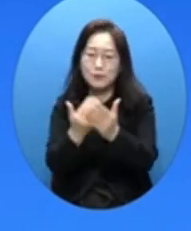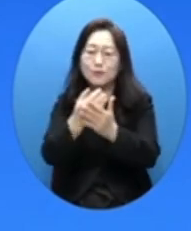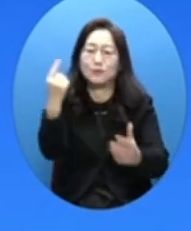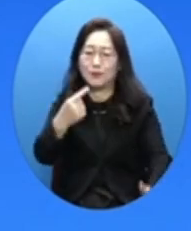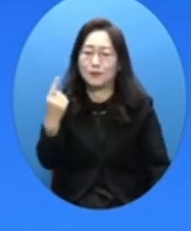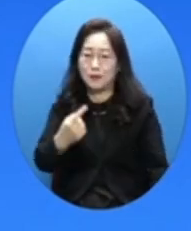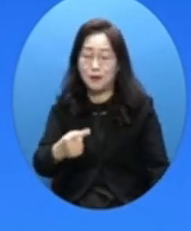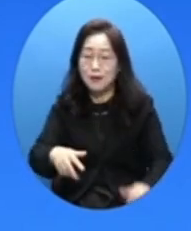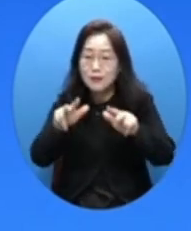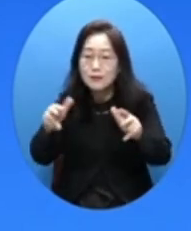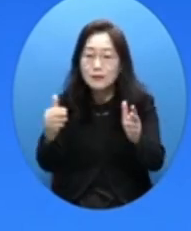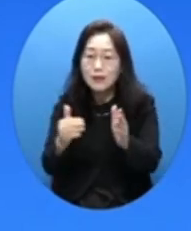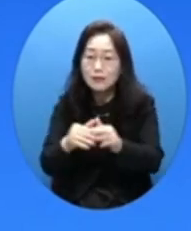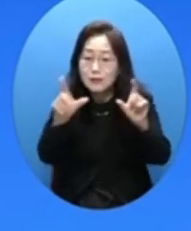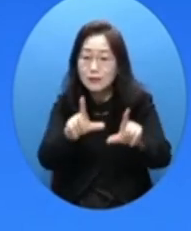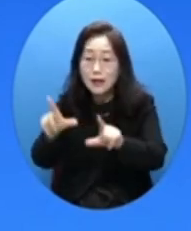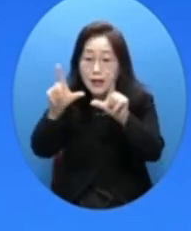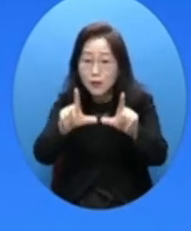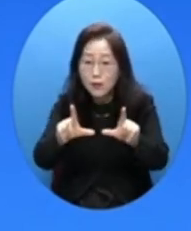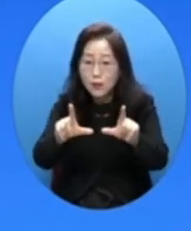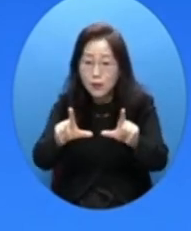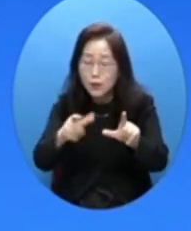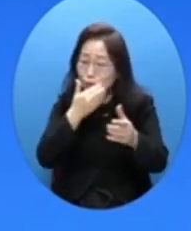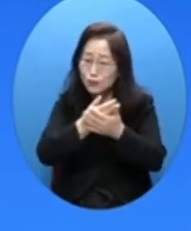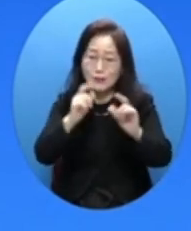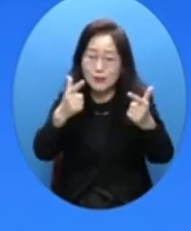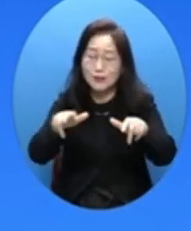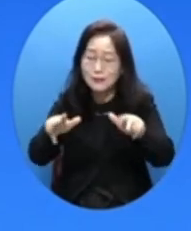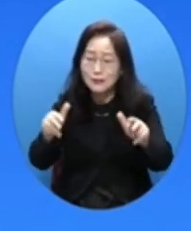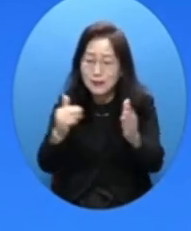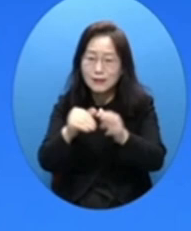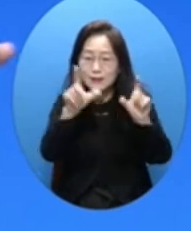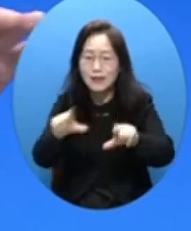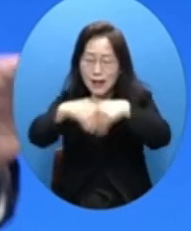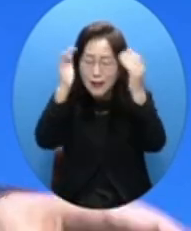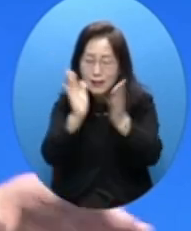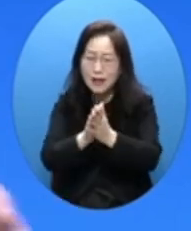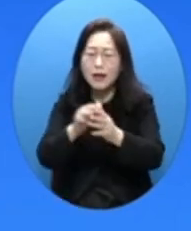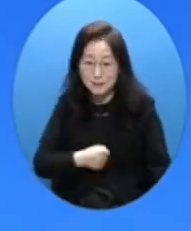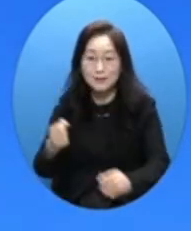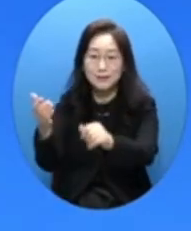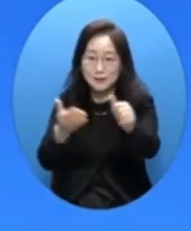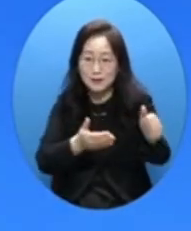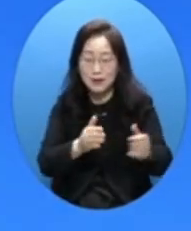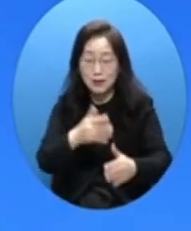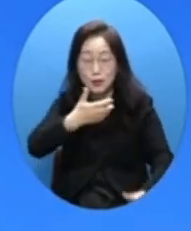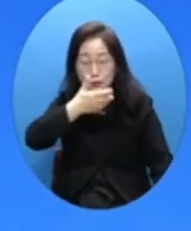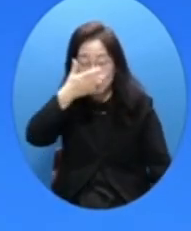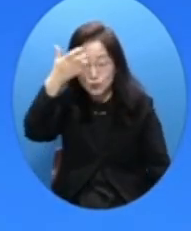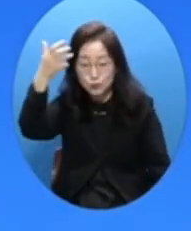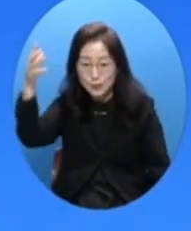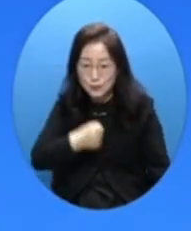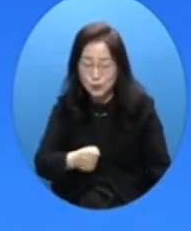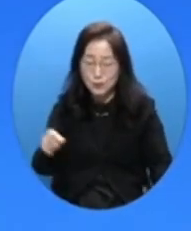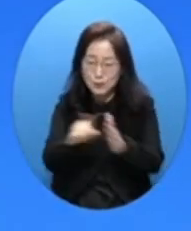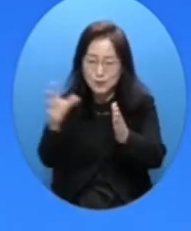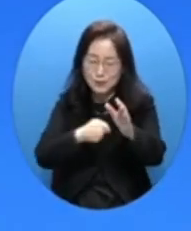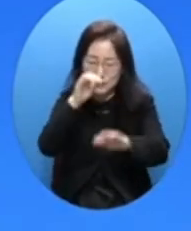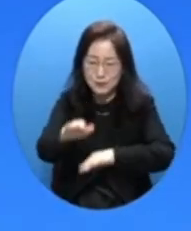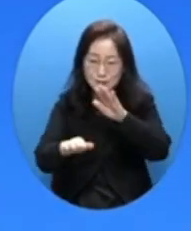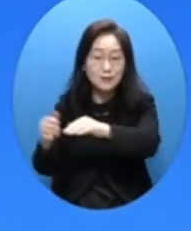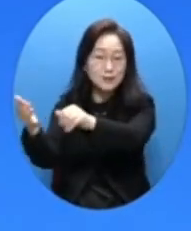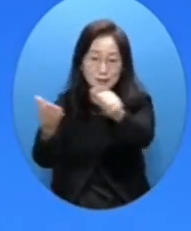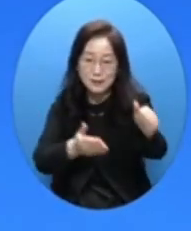지금까지 어떻게 삶을 살아온 것을 중요한 것이 아닙니다 지금까지 살았던 삶의 모든 것을 내려놓고 꿈을 붙잡고 믿음으로 전해 나가시기